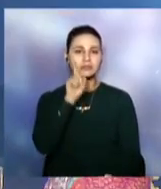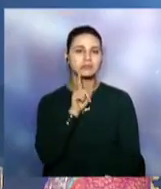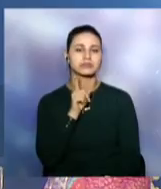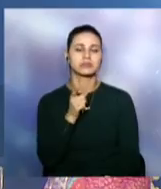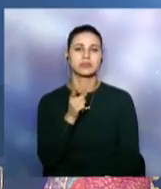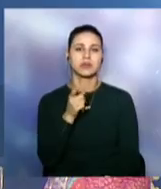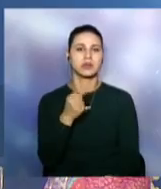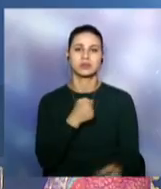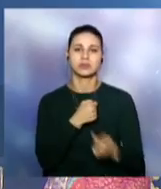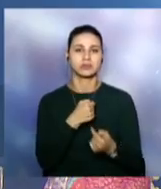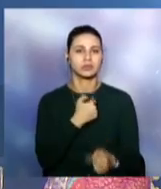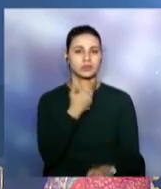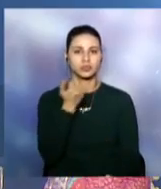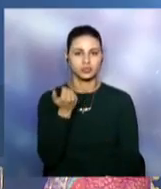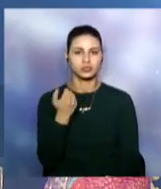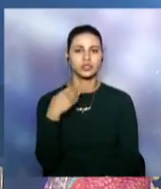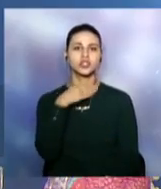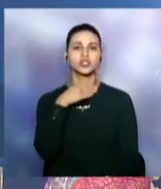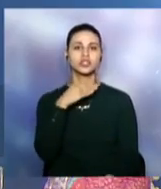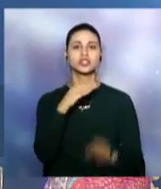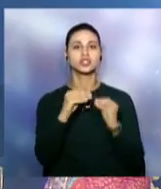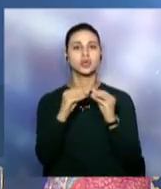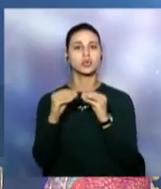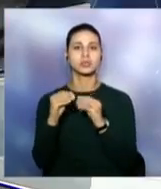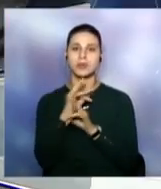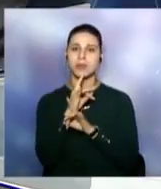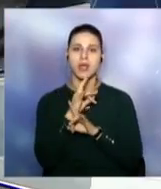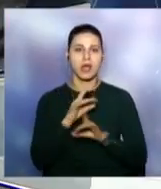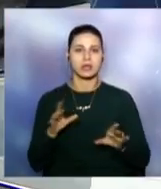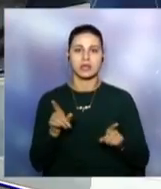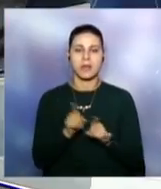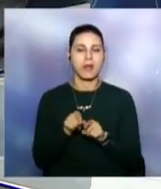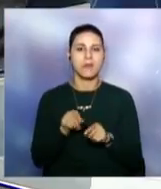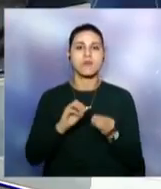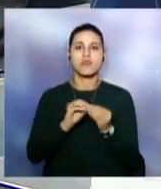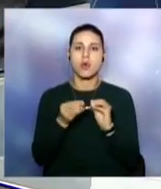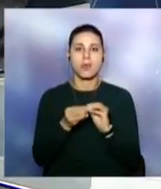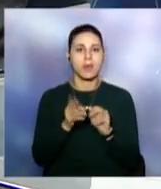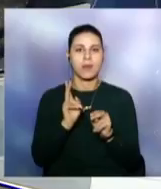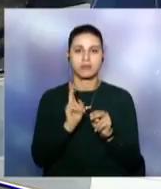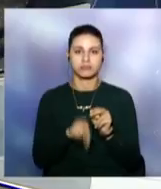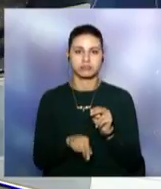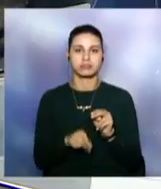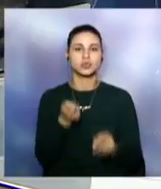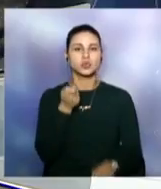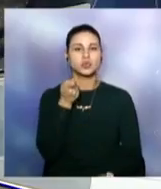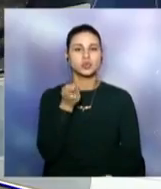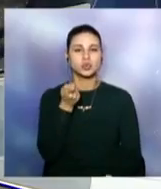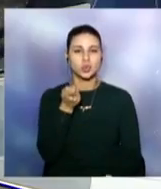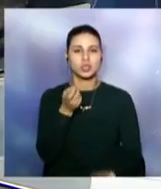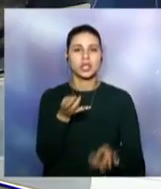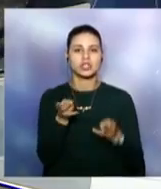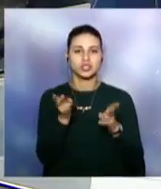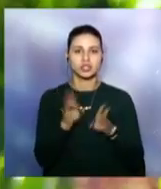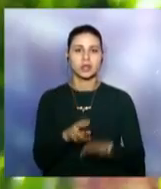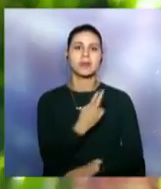ჩარევა, შეხორცებებზე ბრძანეთ, რომ პრაქტიკულად არ გვაქვს ეს პრობლემა და მოხსნილია, ცოტა ხანს